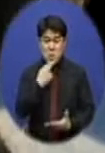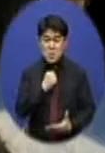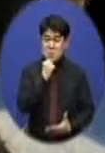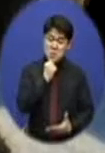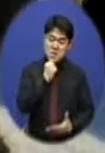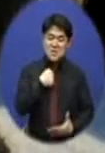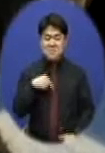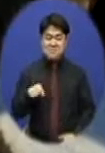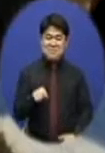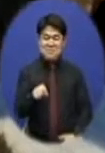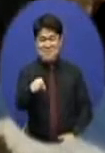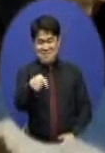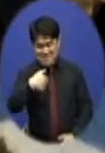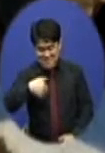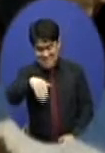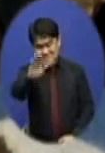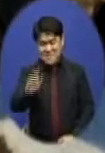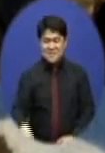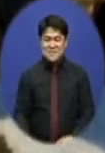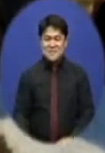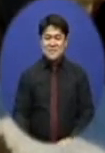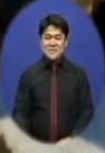빈깡통이나 가신다